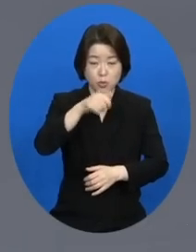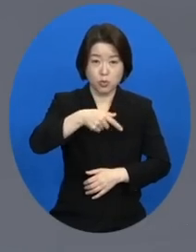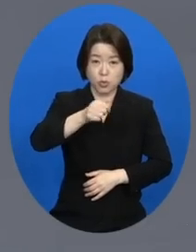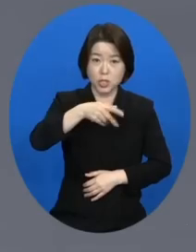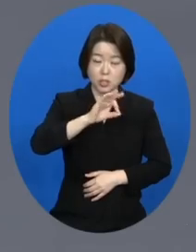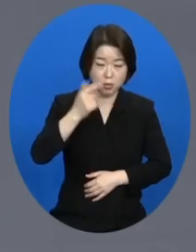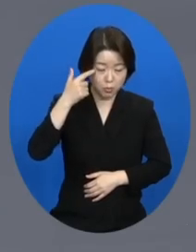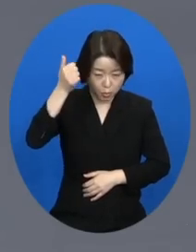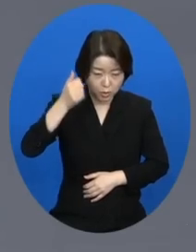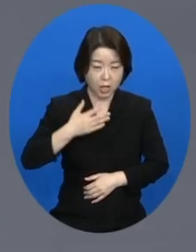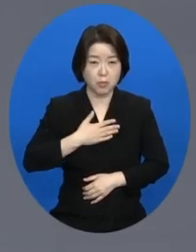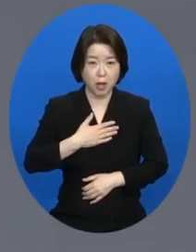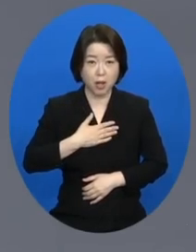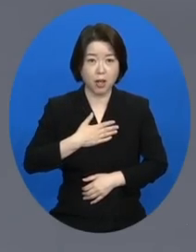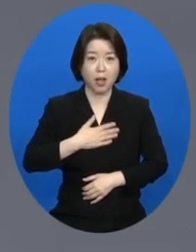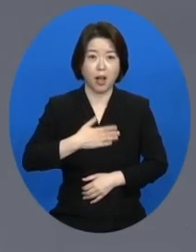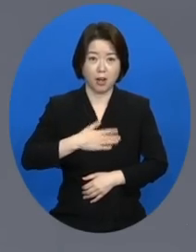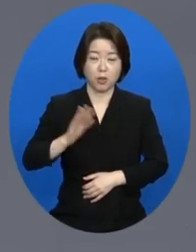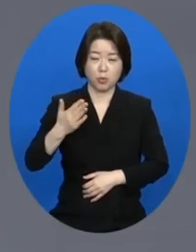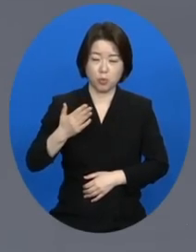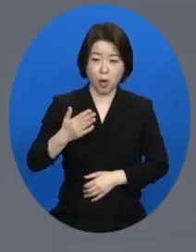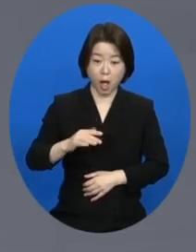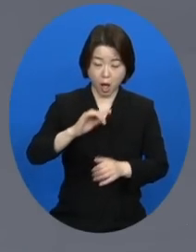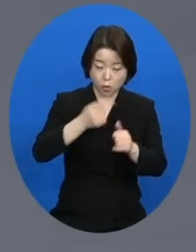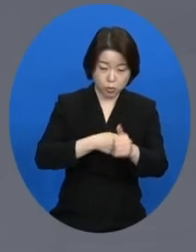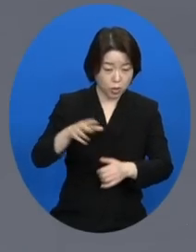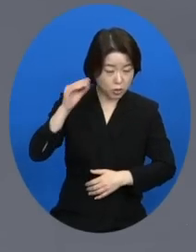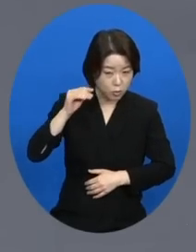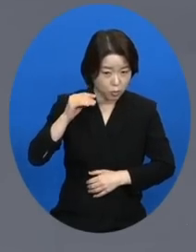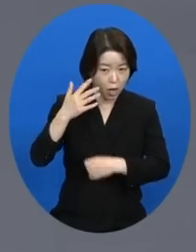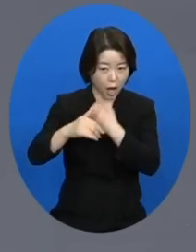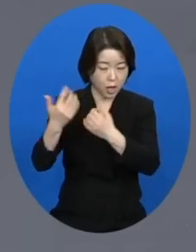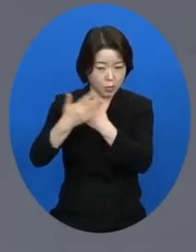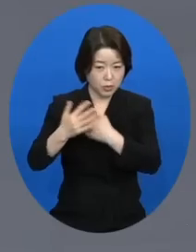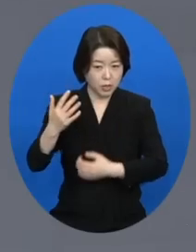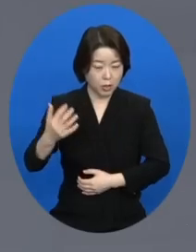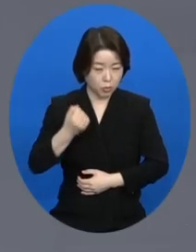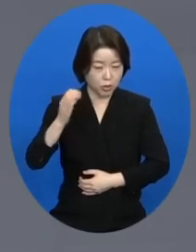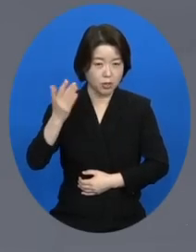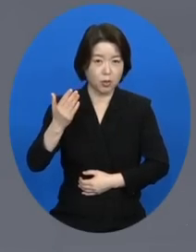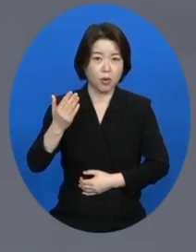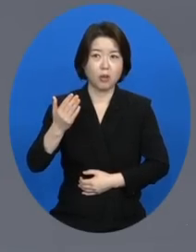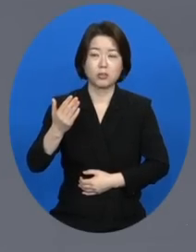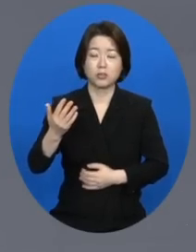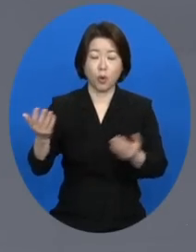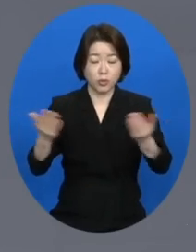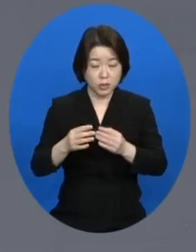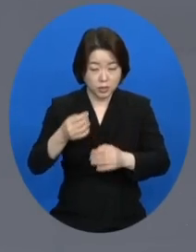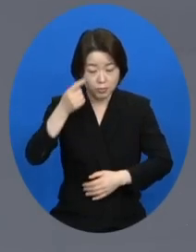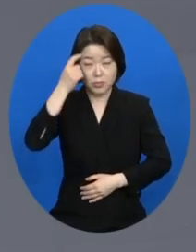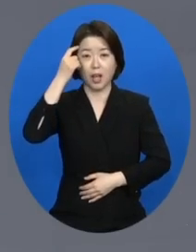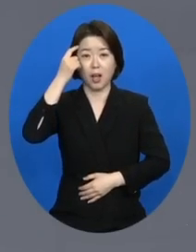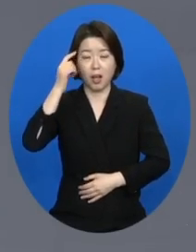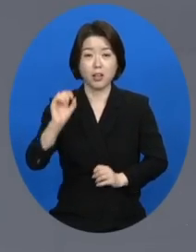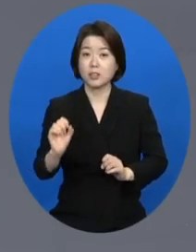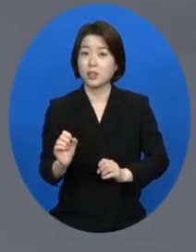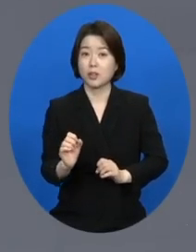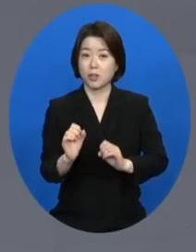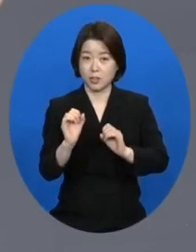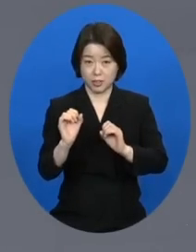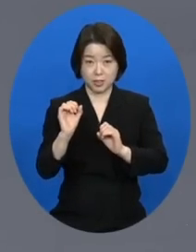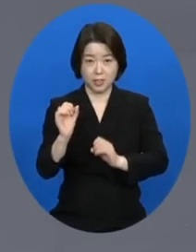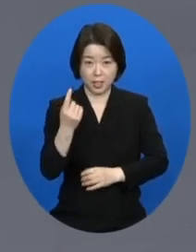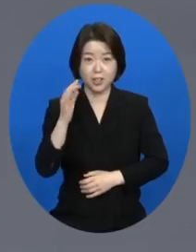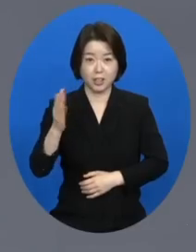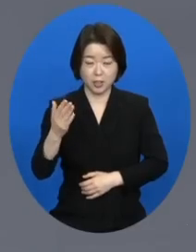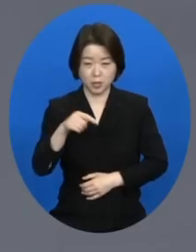그 말씀을 통해서 하나님의 은혜를 누리게 된 뭐 그런 사건들이 생각이 났고 결국 그것 때문에 그 계기가 되어서 제가